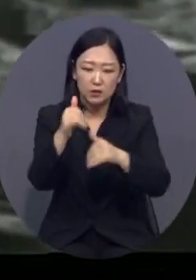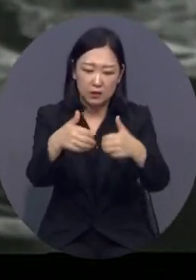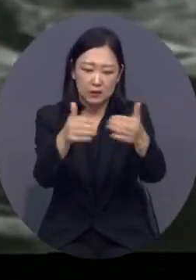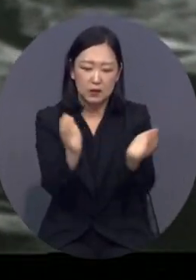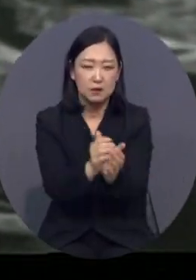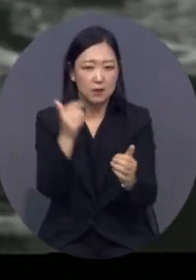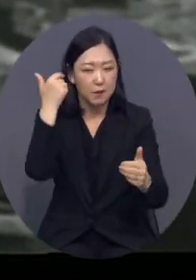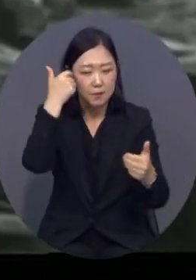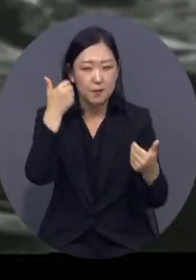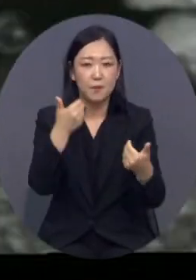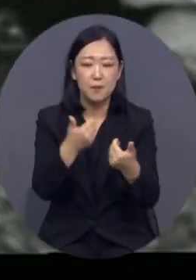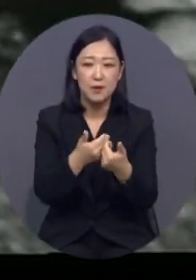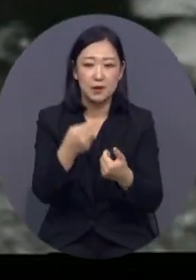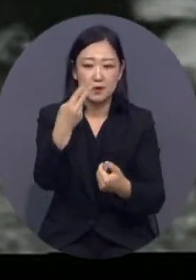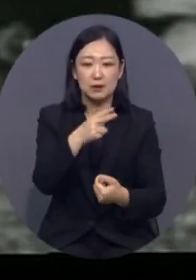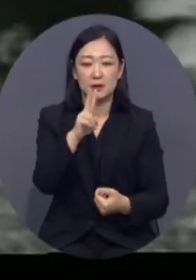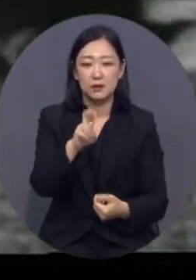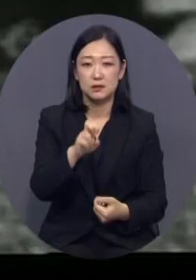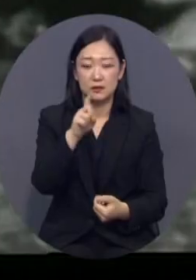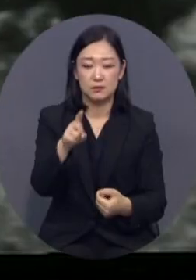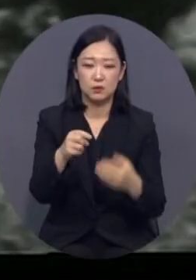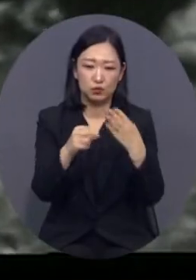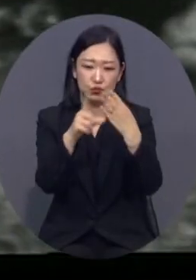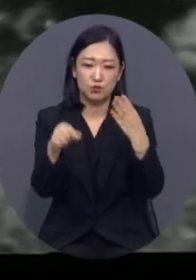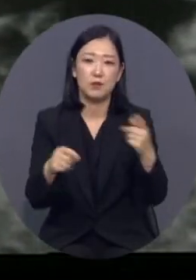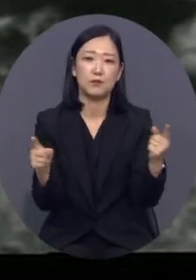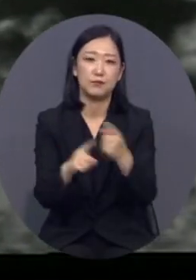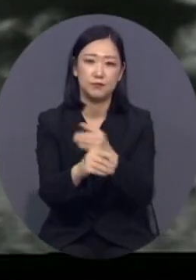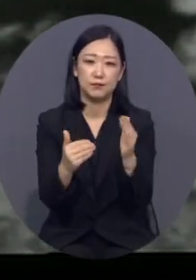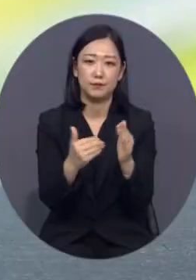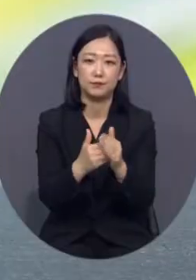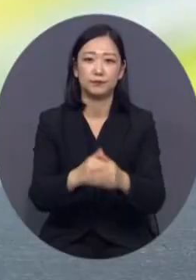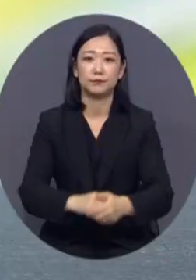반발로 2021년 9월 교체했습니다